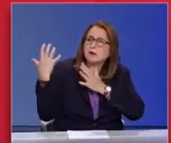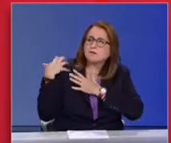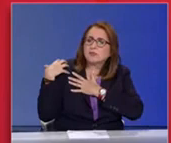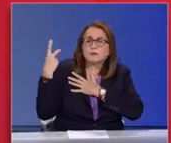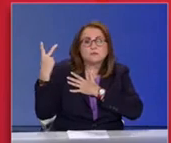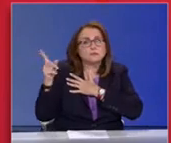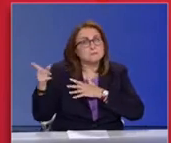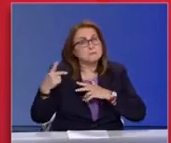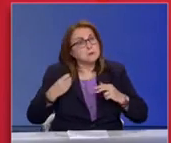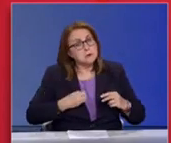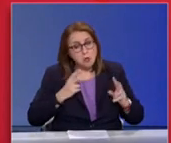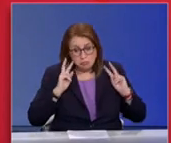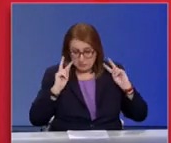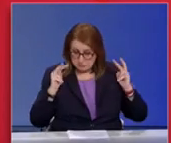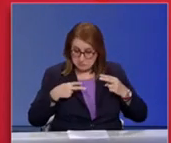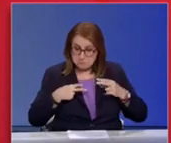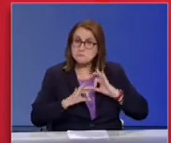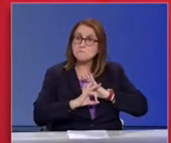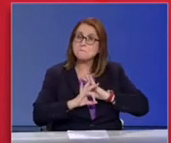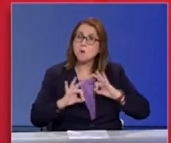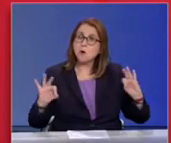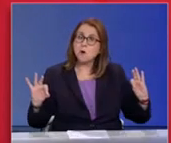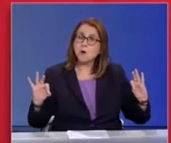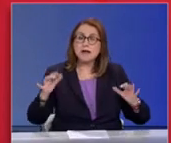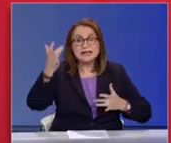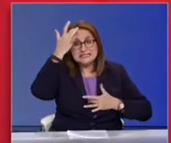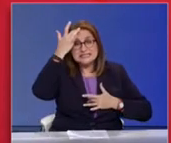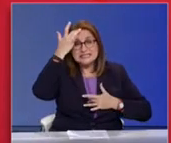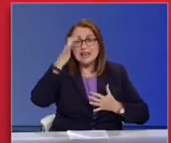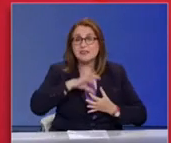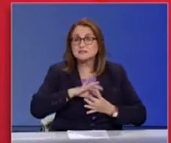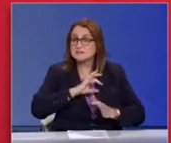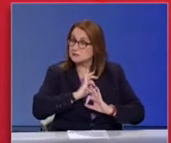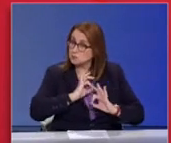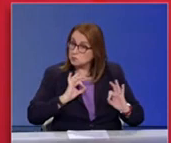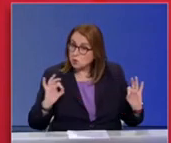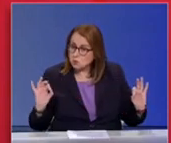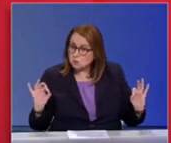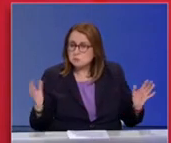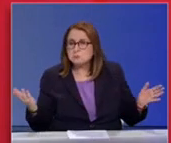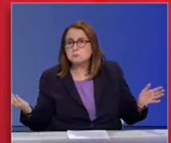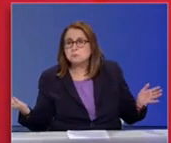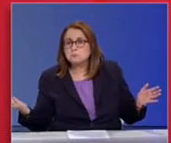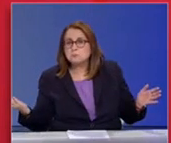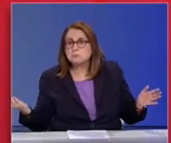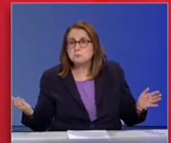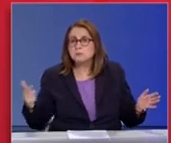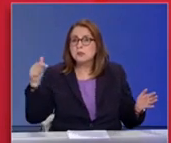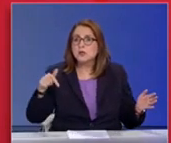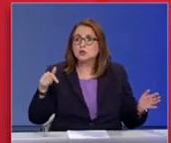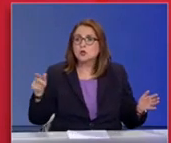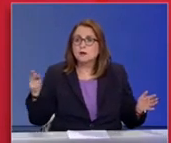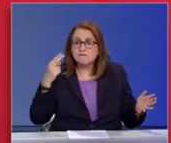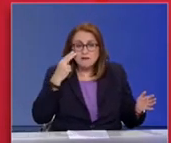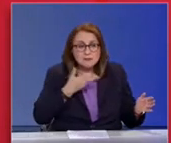του, όταν οι άνθρωποι που είχαν και με βάση τις έρευνες της δικαιοσύνης ευθύνη για